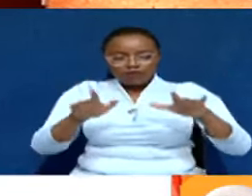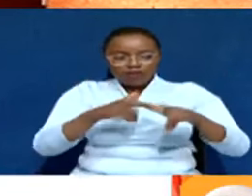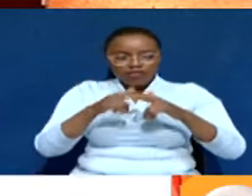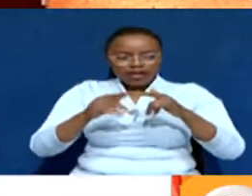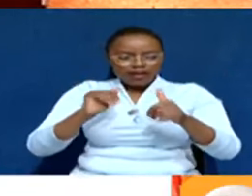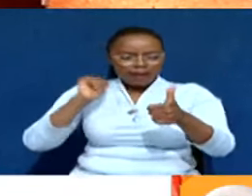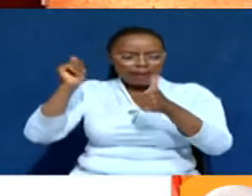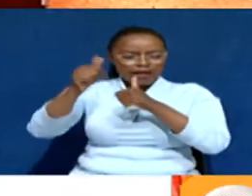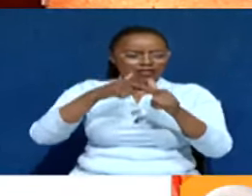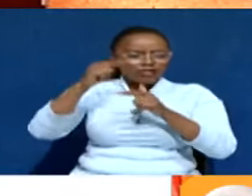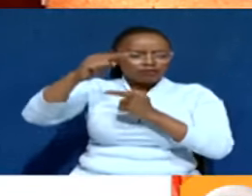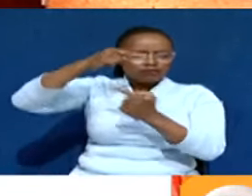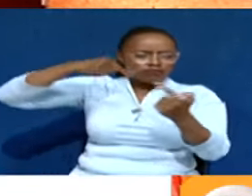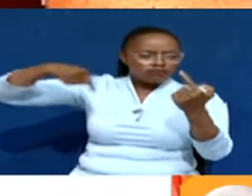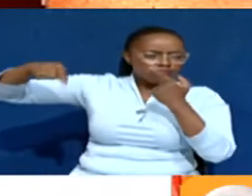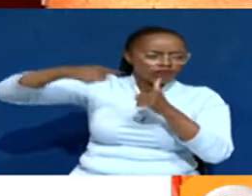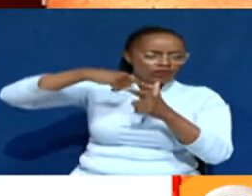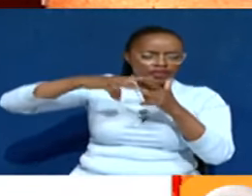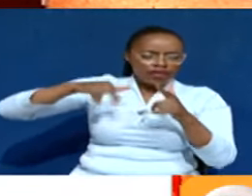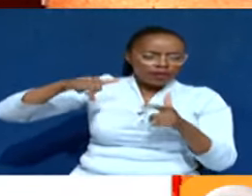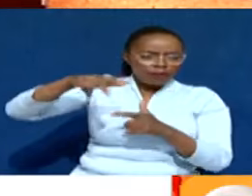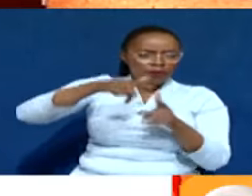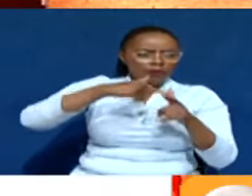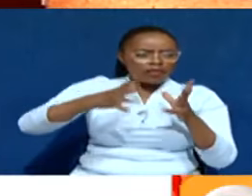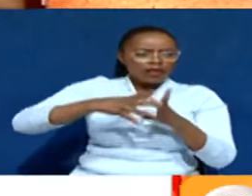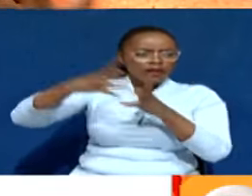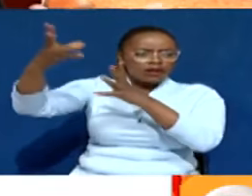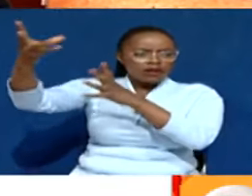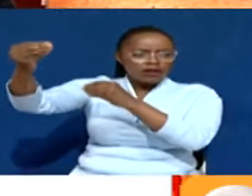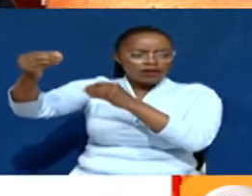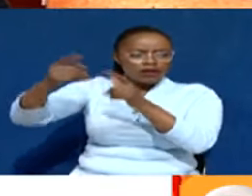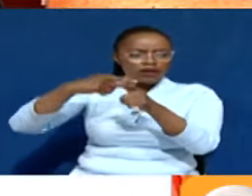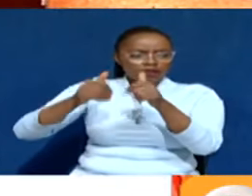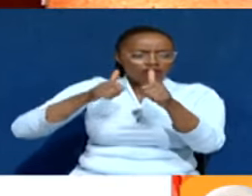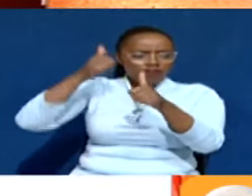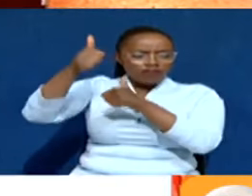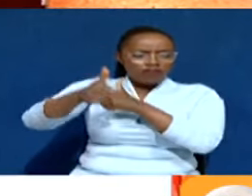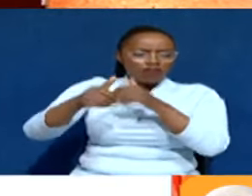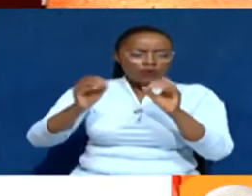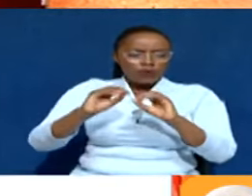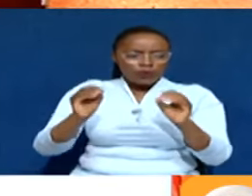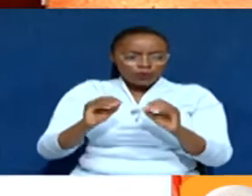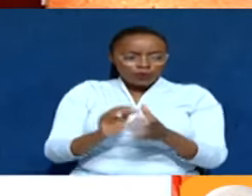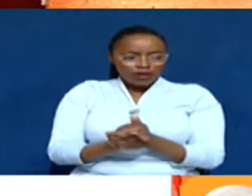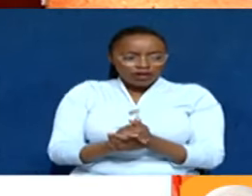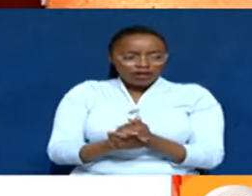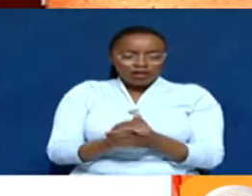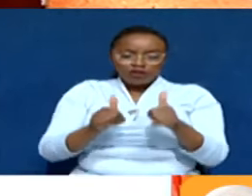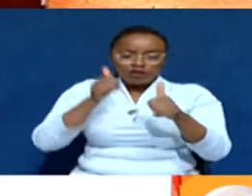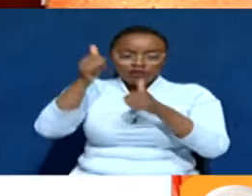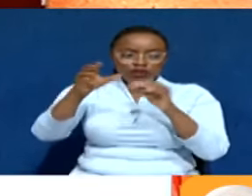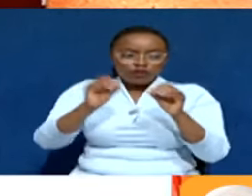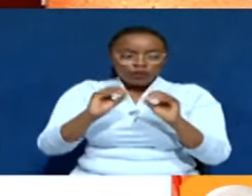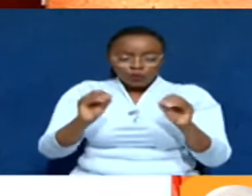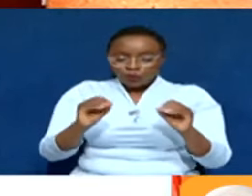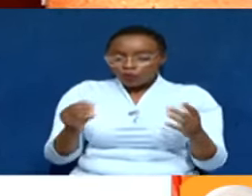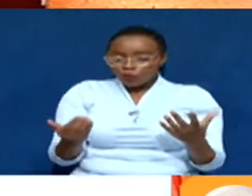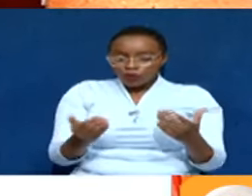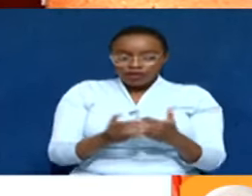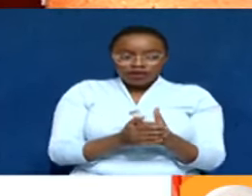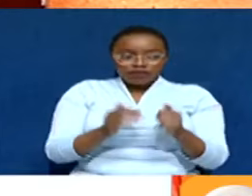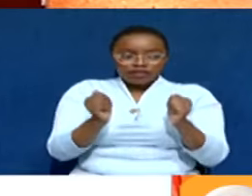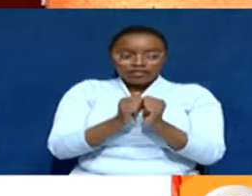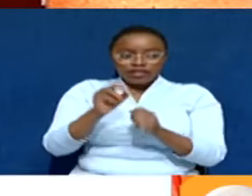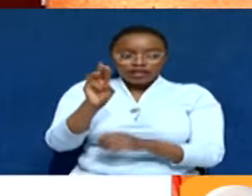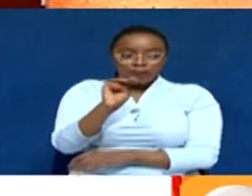akapita akaenda ile side nyingine, ndio mimi nikakurosi lami nikaenda. Imagine sio mbali Jeff. Sio mbali. Just like